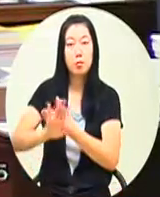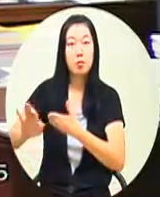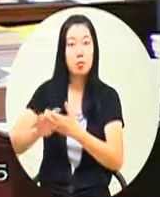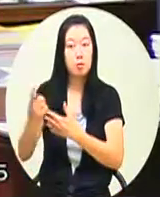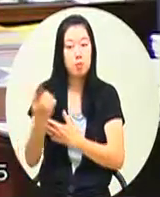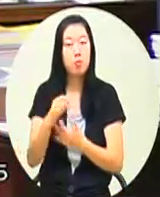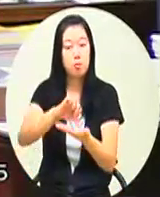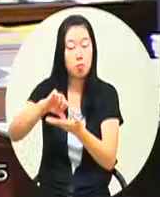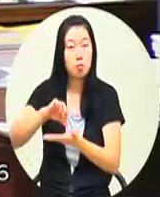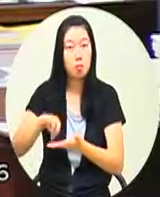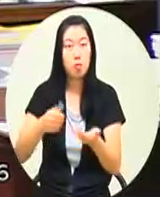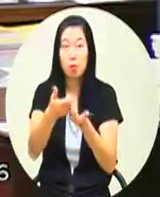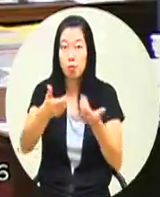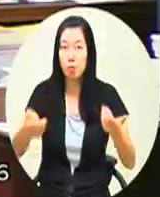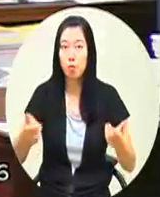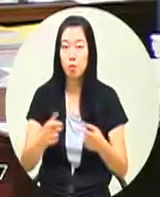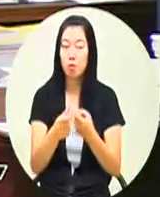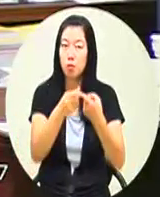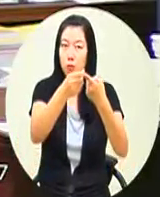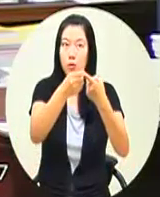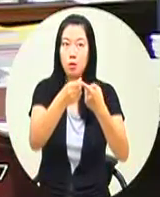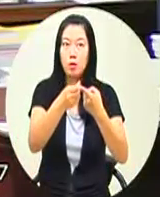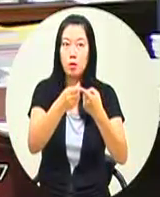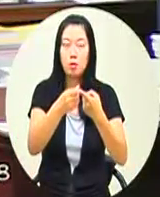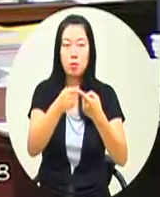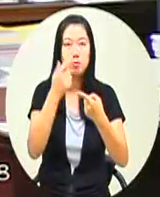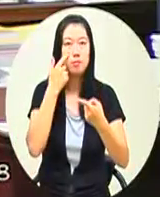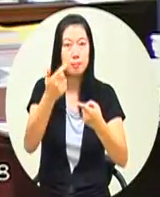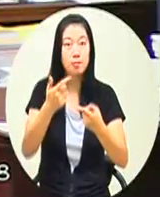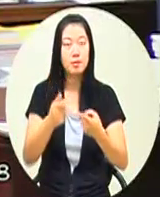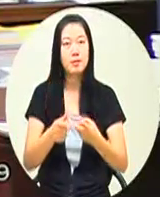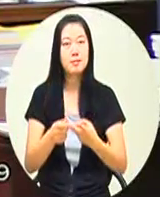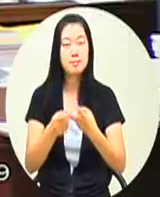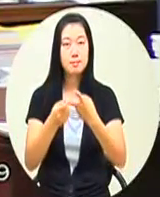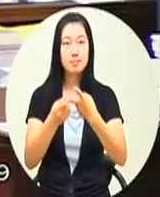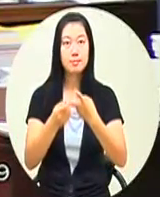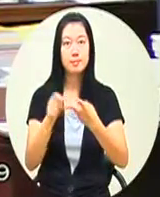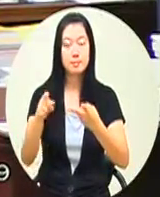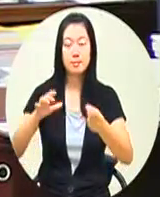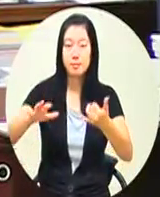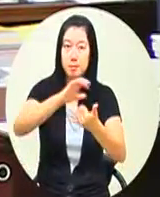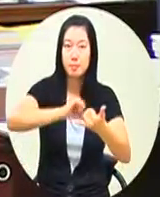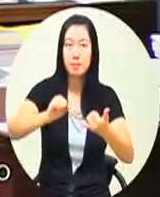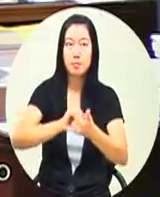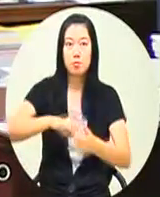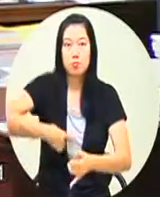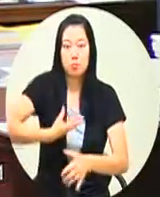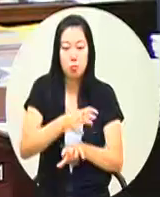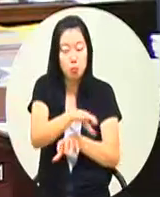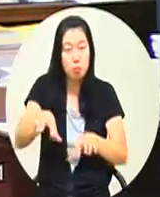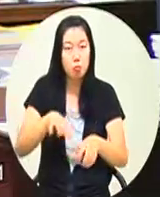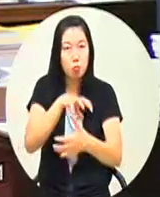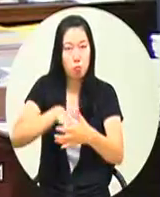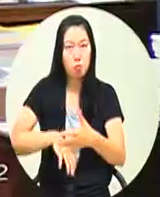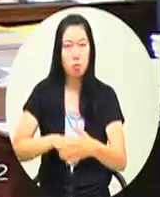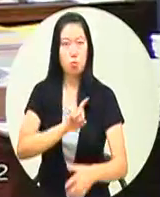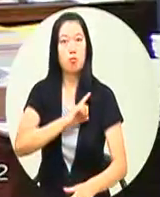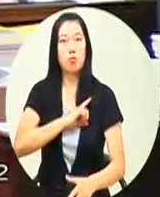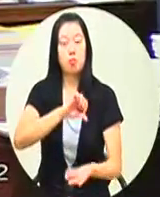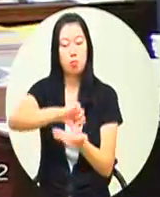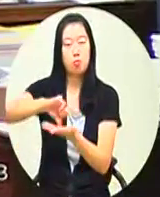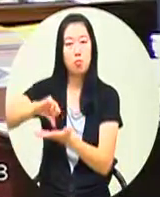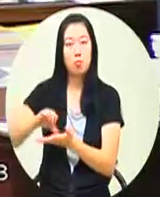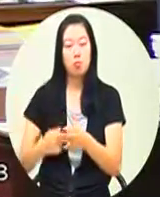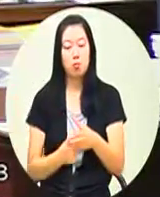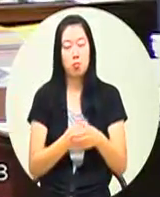为比较具侵略性的，比较具侵略性的就是它在台湾这个自然环境里面它会去繁殖，它会去增长，它